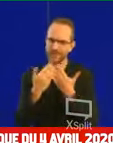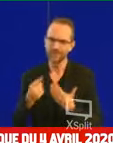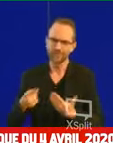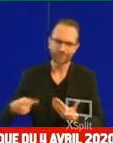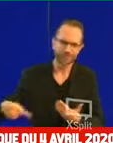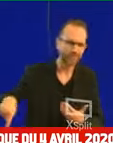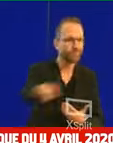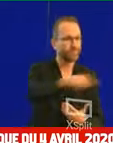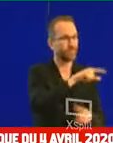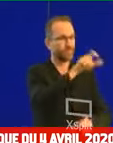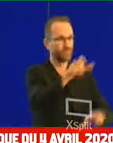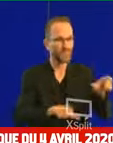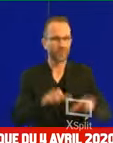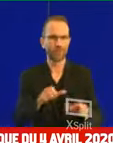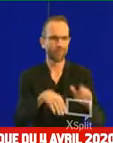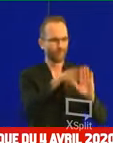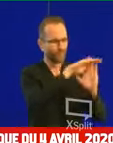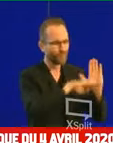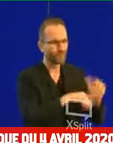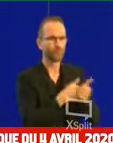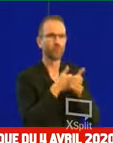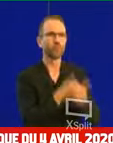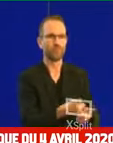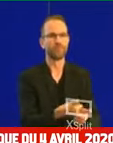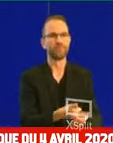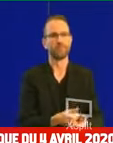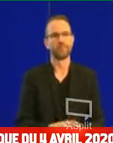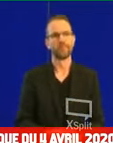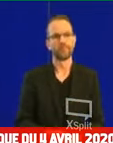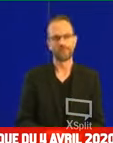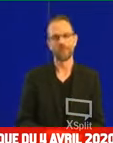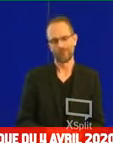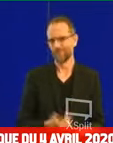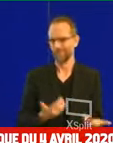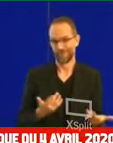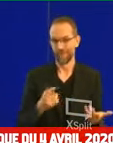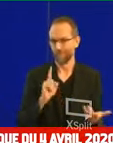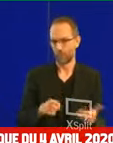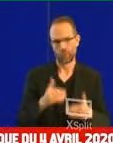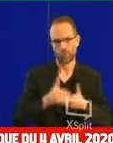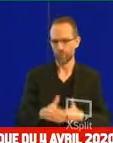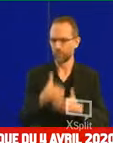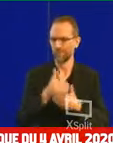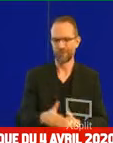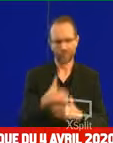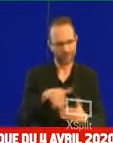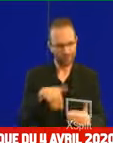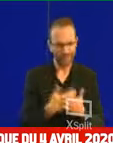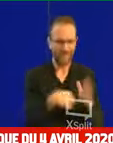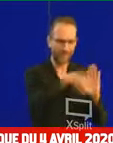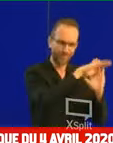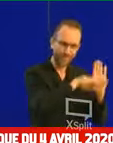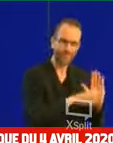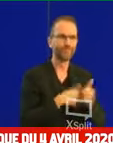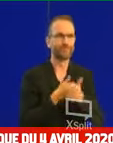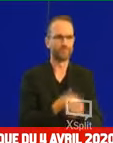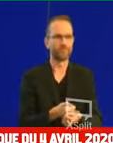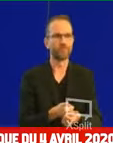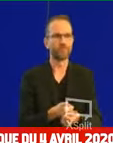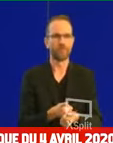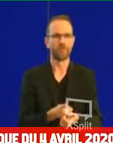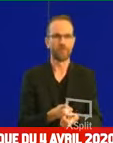nous devons maintenir cette attitude positive tous ensemble pour pouvoir passer au travers de cette pandémie